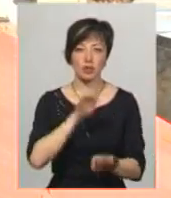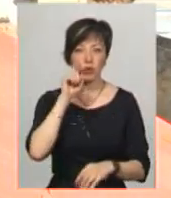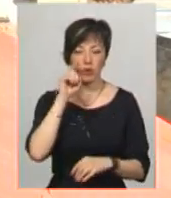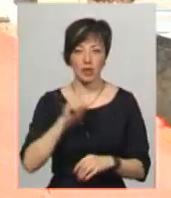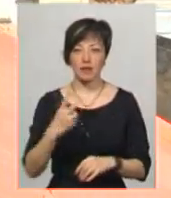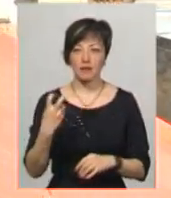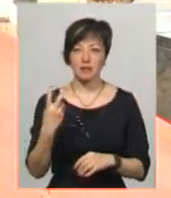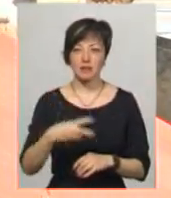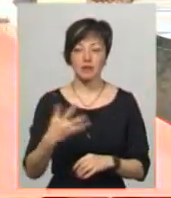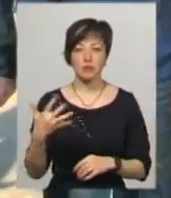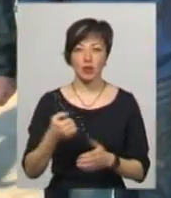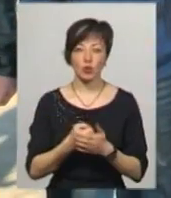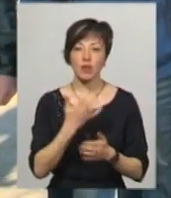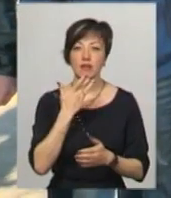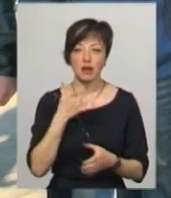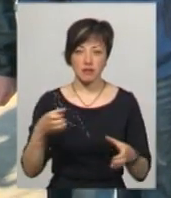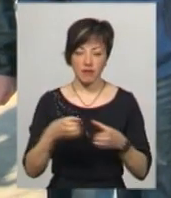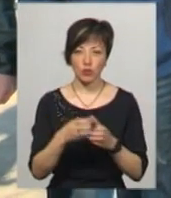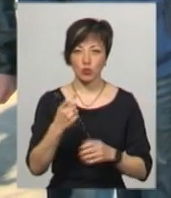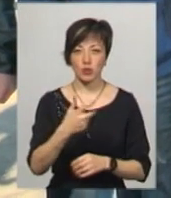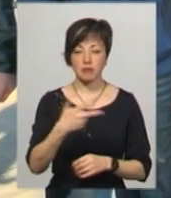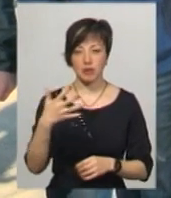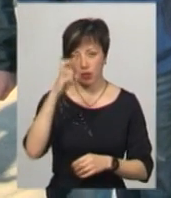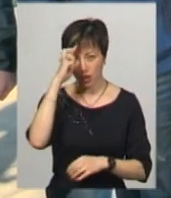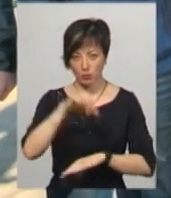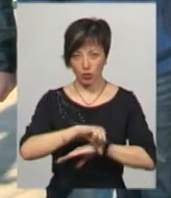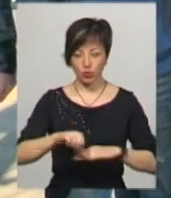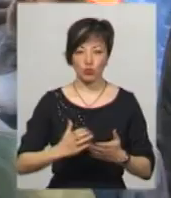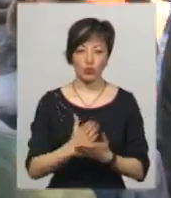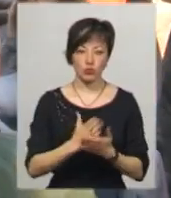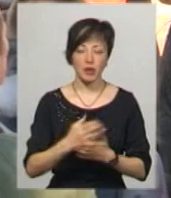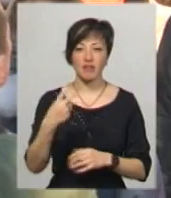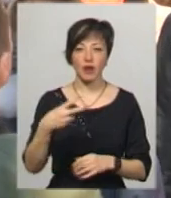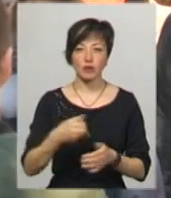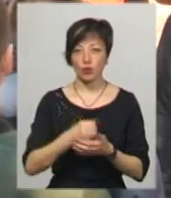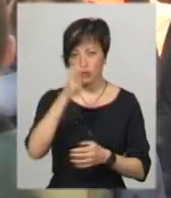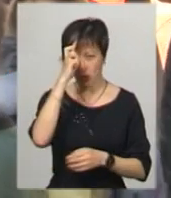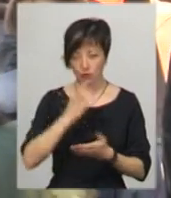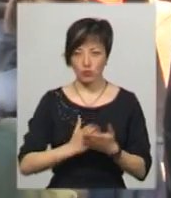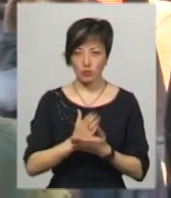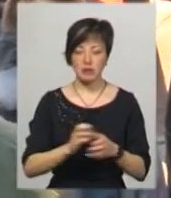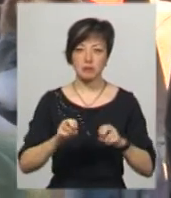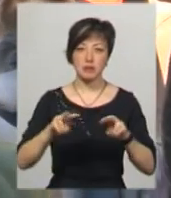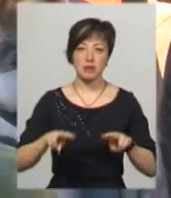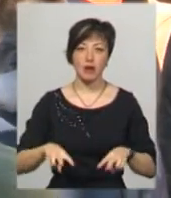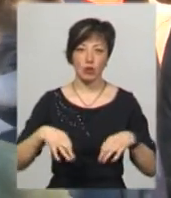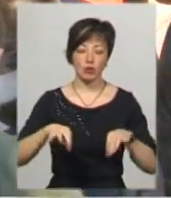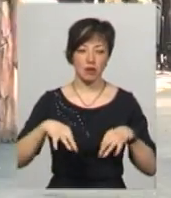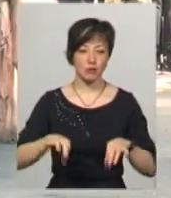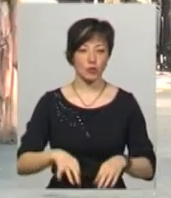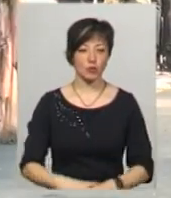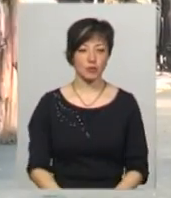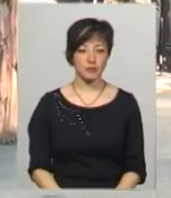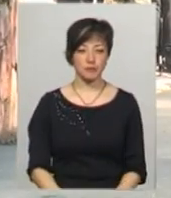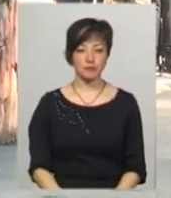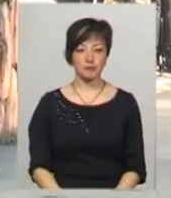України, 225 – до Нацгвардії, 135 – до Держприкордонної служби та 20 – до Державної служби спеціального транспорту. Тетяна